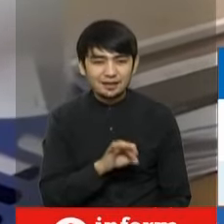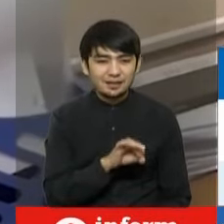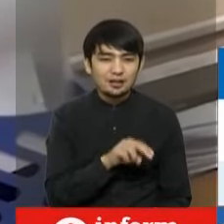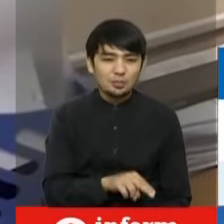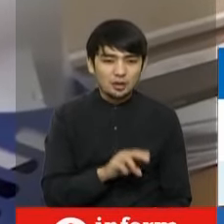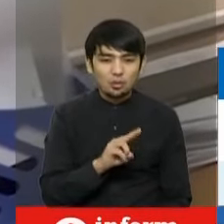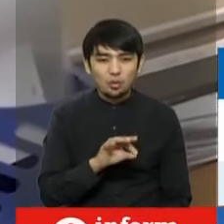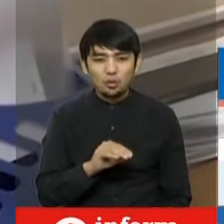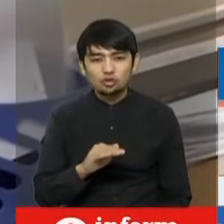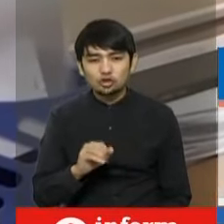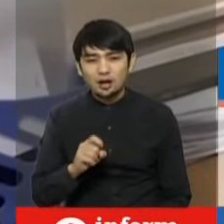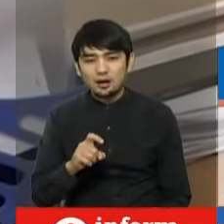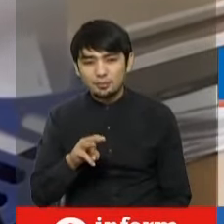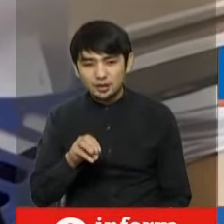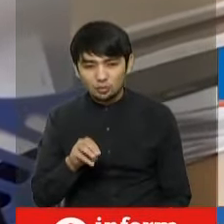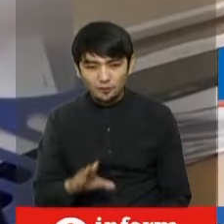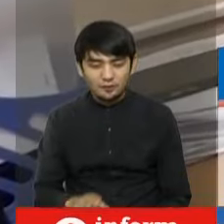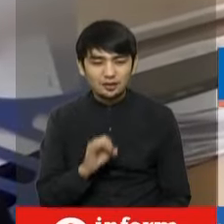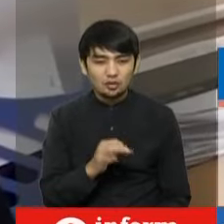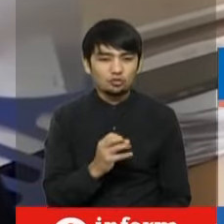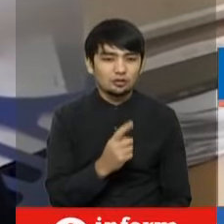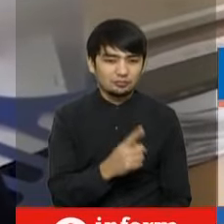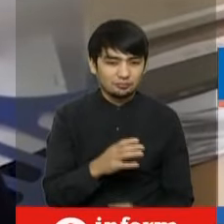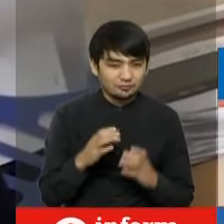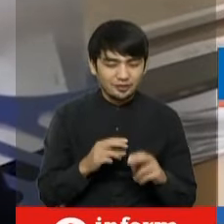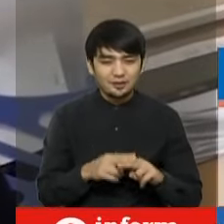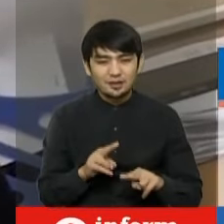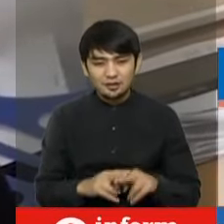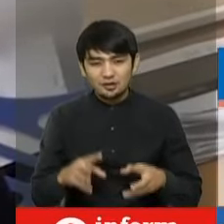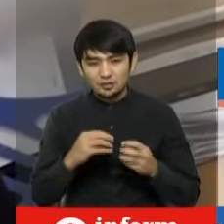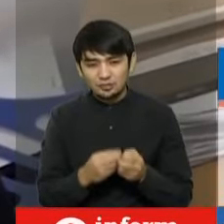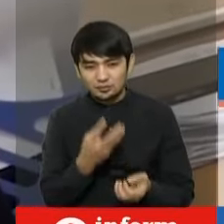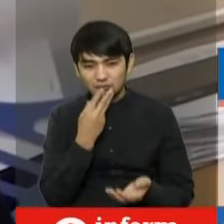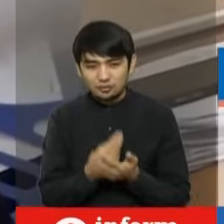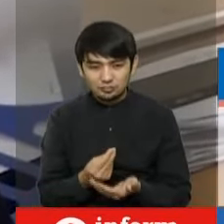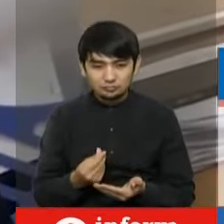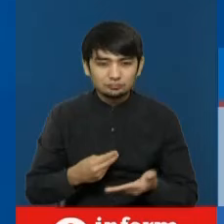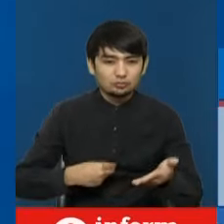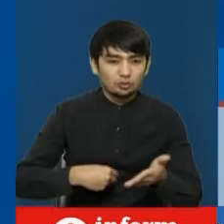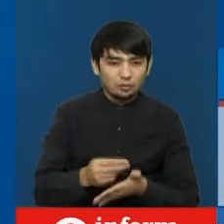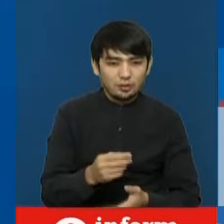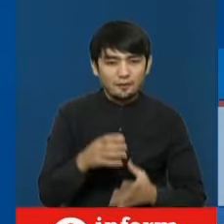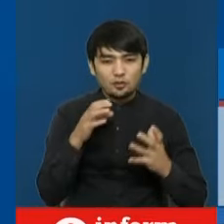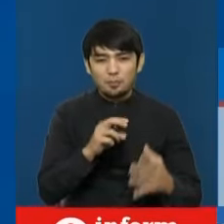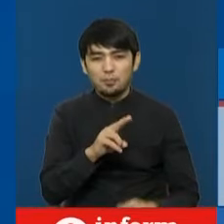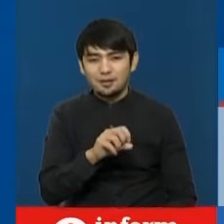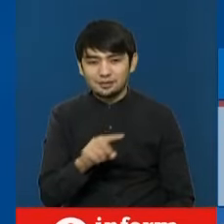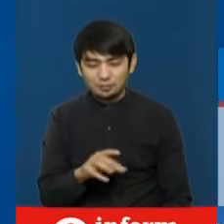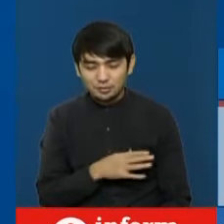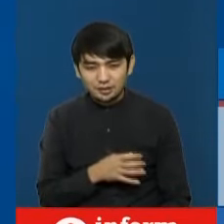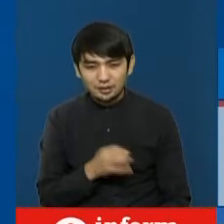дачного сезона курсирует еще один маршрут. Подрядчики на собственные средства приобрели автобусы ПАЗ. Также разрабатывается процесс